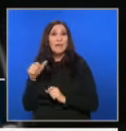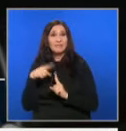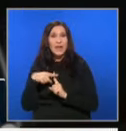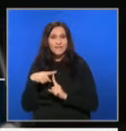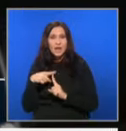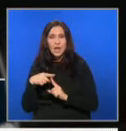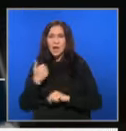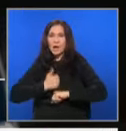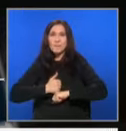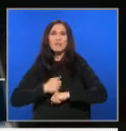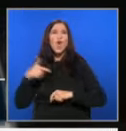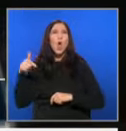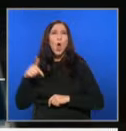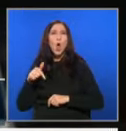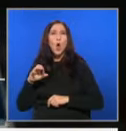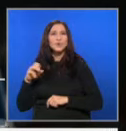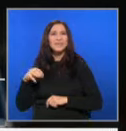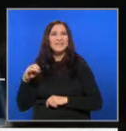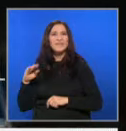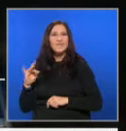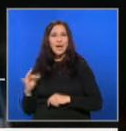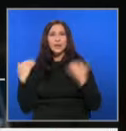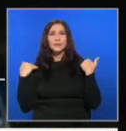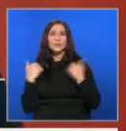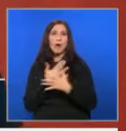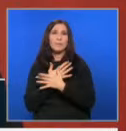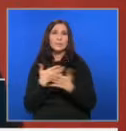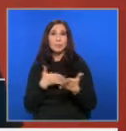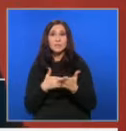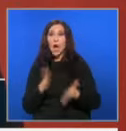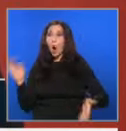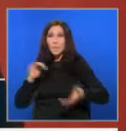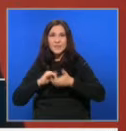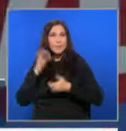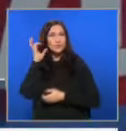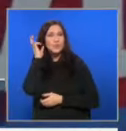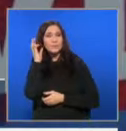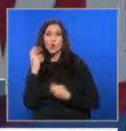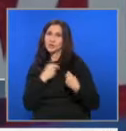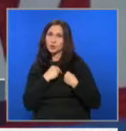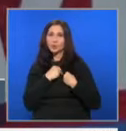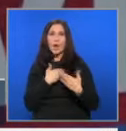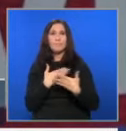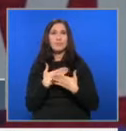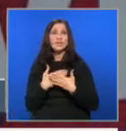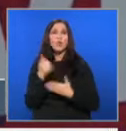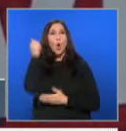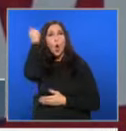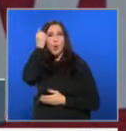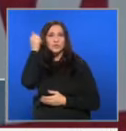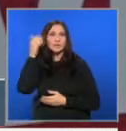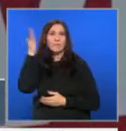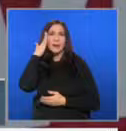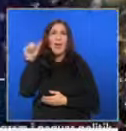Таравари, кмет на Гостивар и кандидат на албанската опозиция, обединена под името заслужава си и близка до косовския